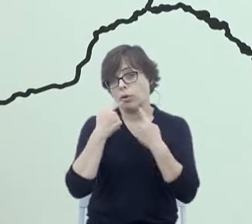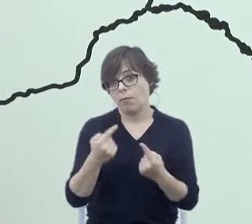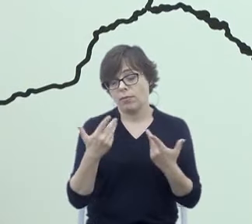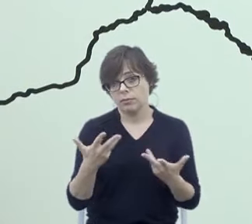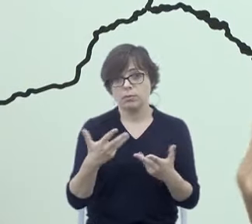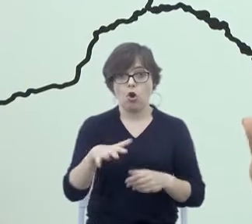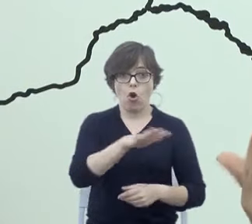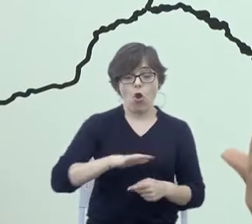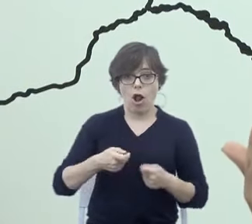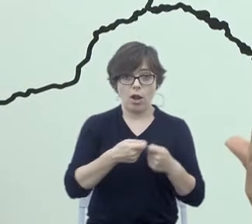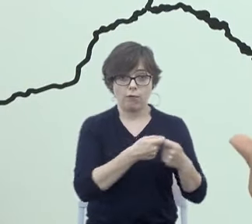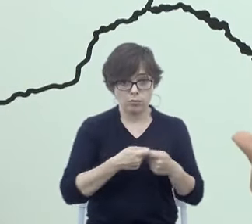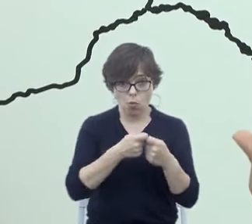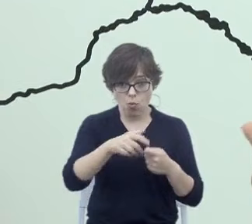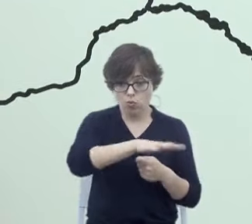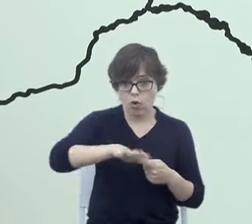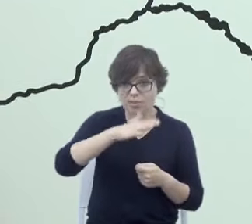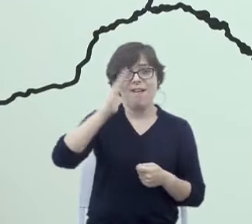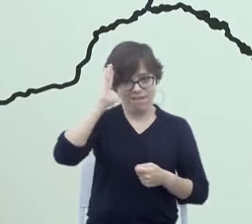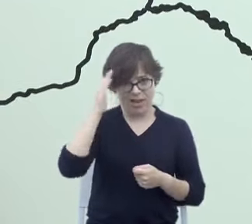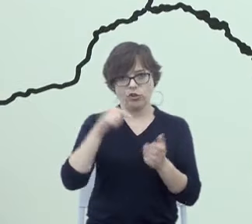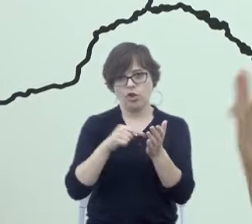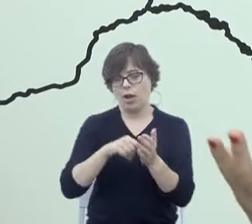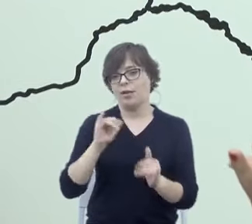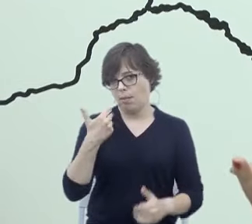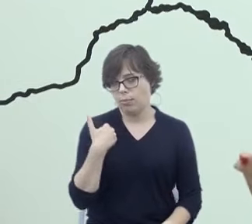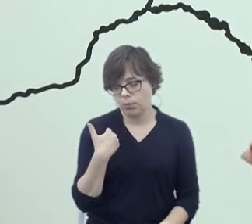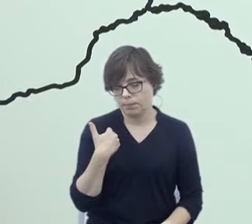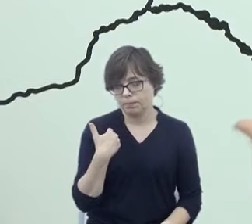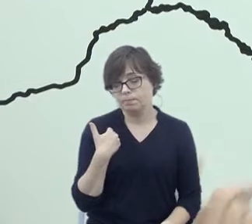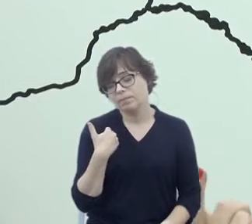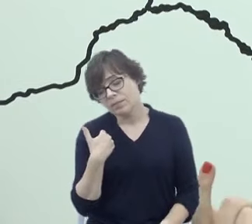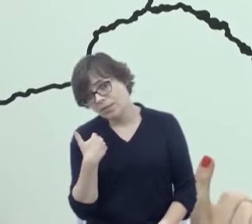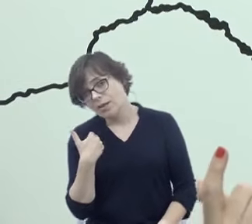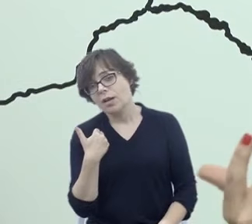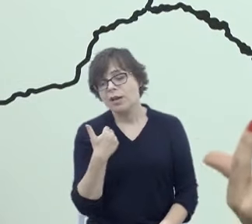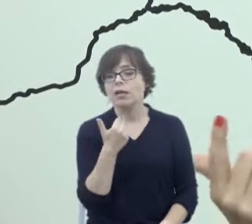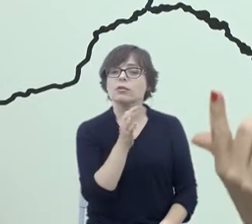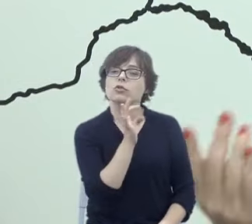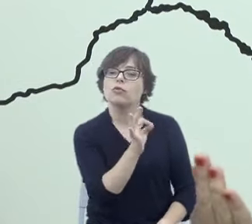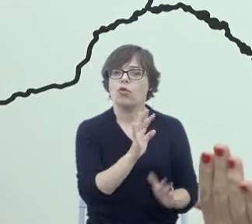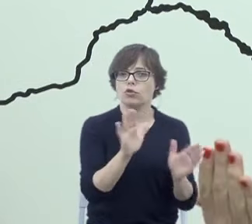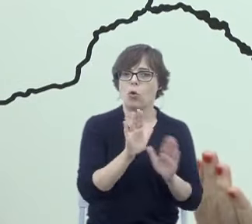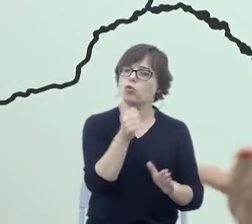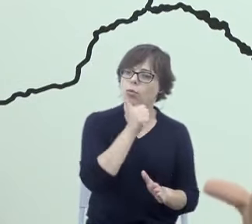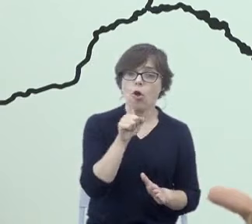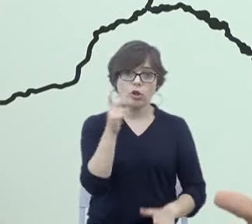wspólnota lokalna jak gdyby wiedziała o tym. I na swój sposób spróbowała. Tutaj są bardzo ciekawe takie relacje i wspomnienia,